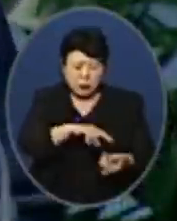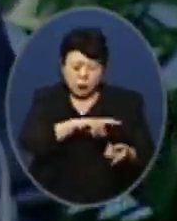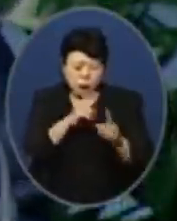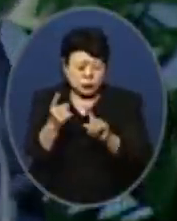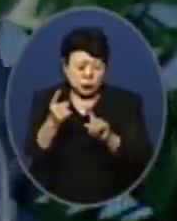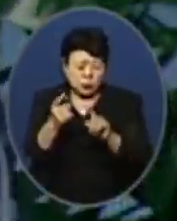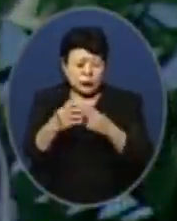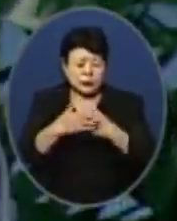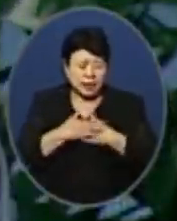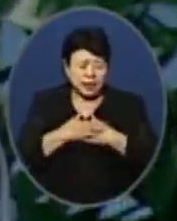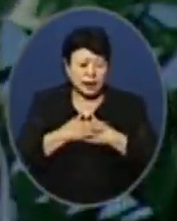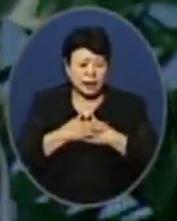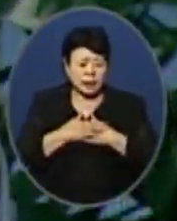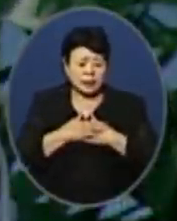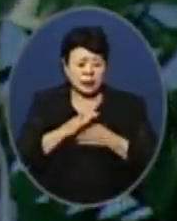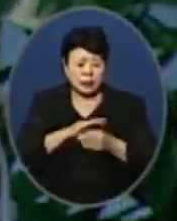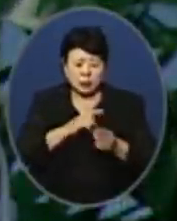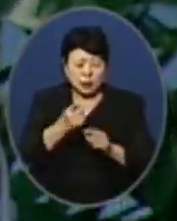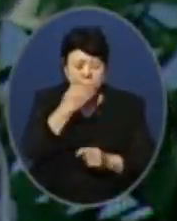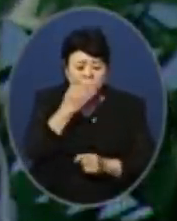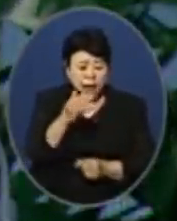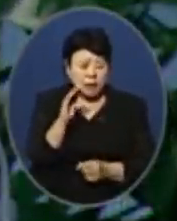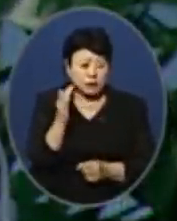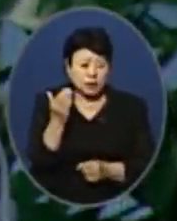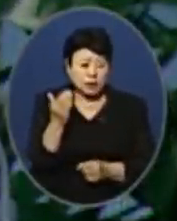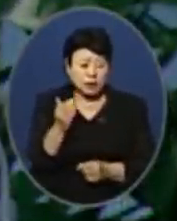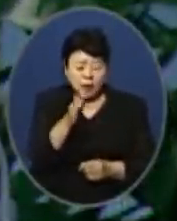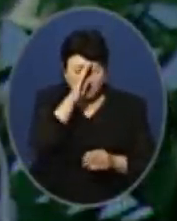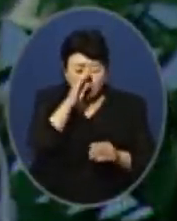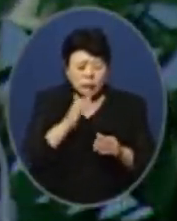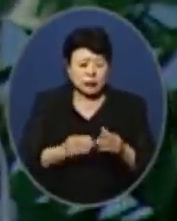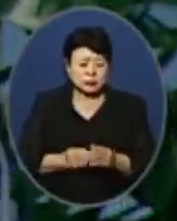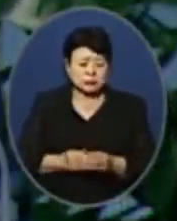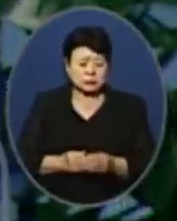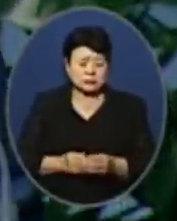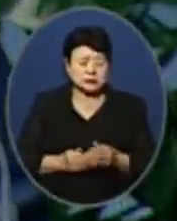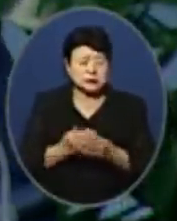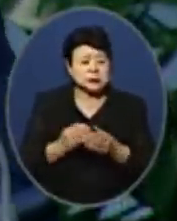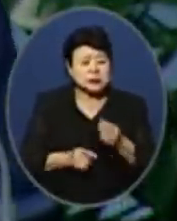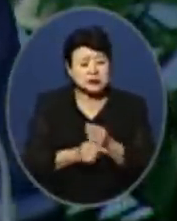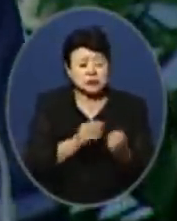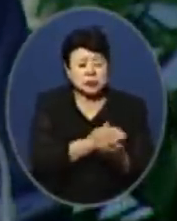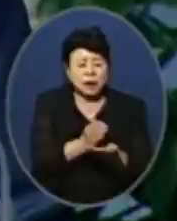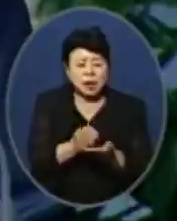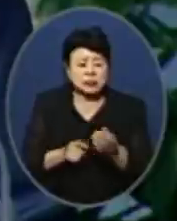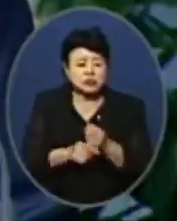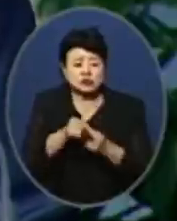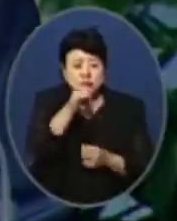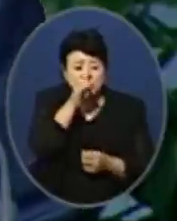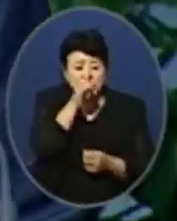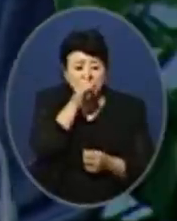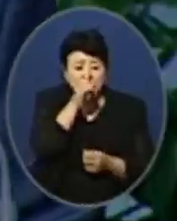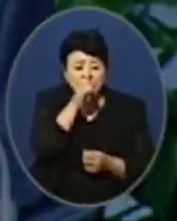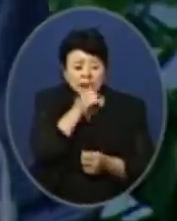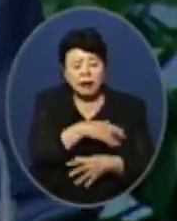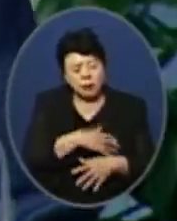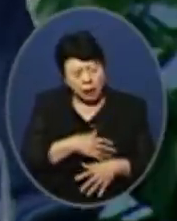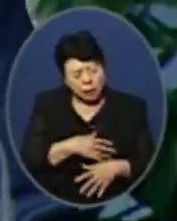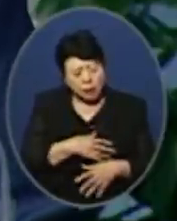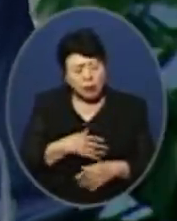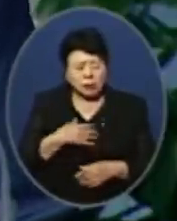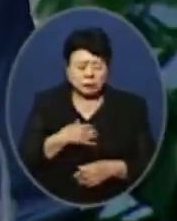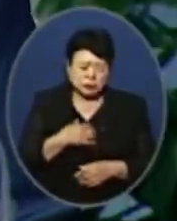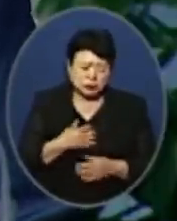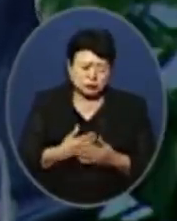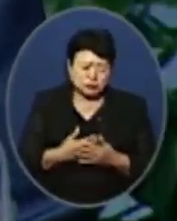여러분과 나에게 치유를 해줄 수가 있습니다. 병이 나는 이유는 여러 가지 이유가 있을 것입니다. 과로나